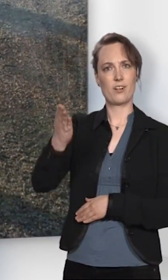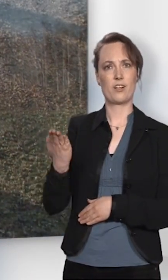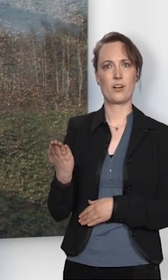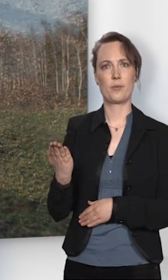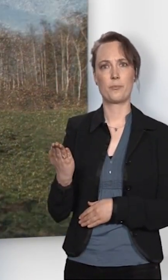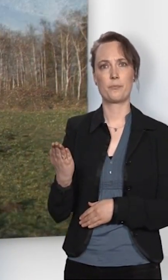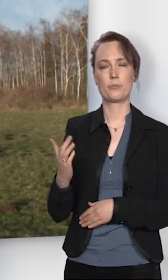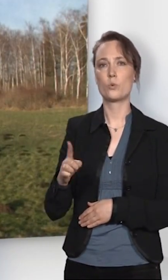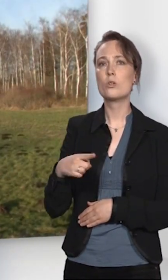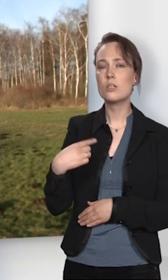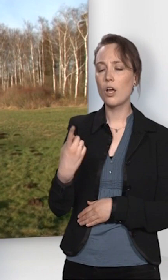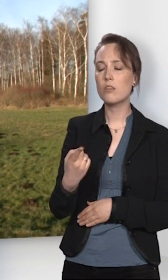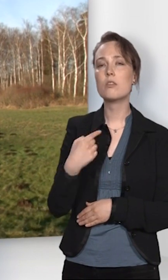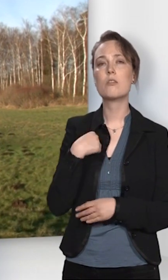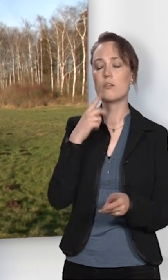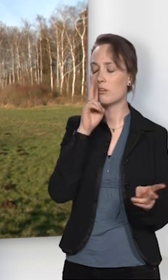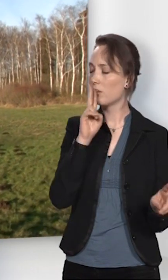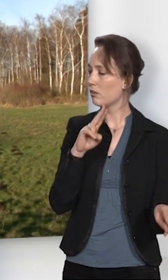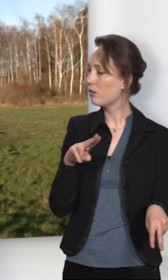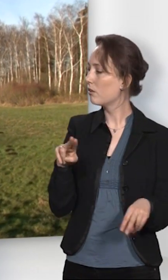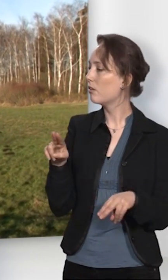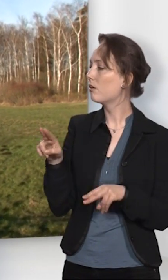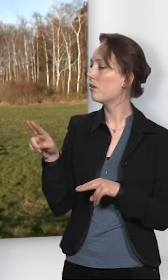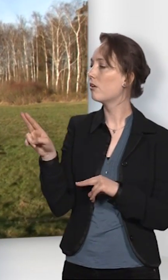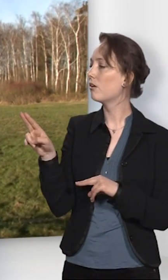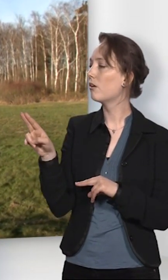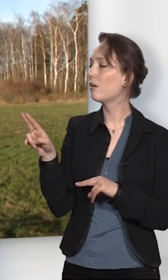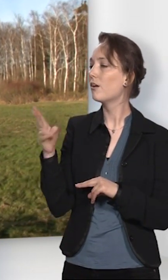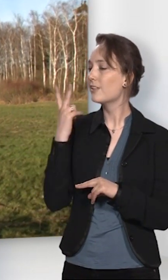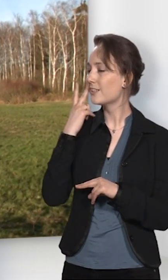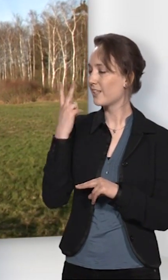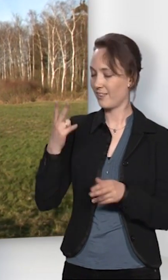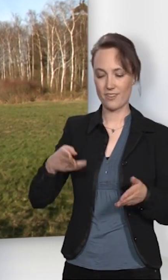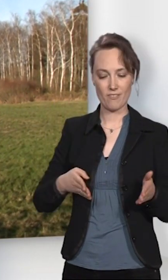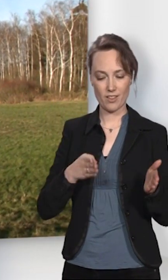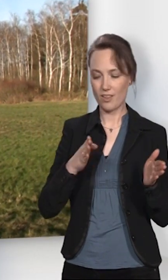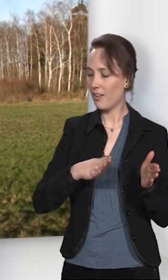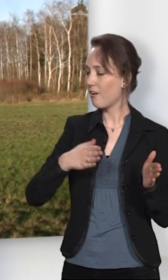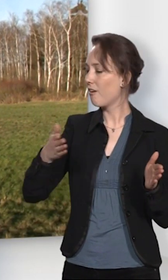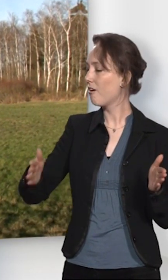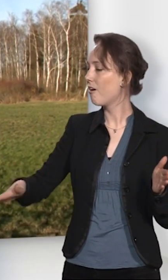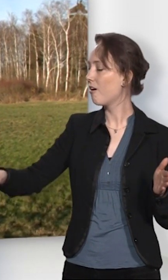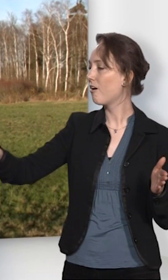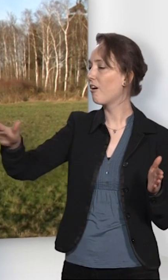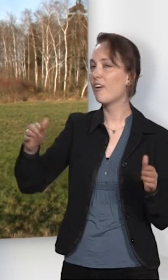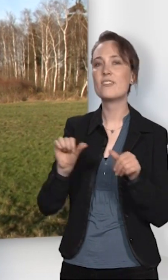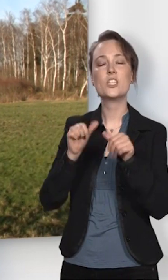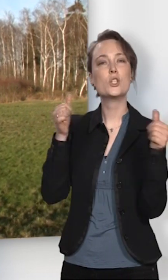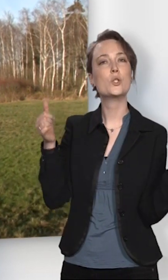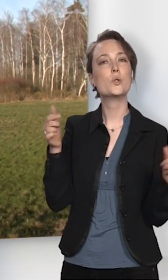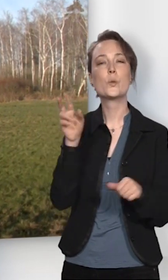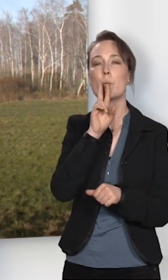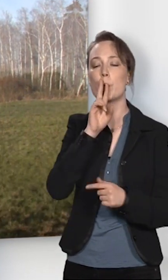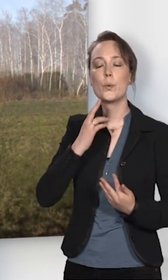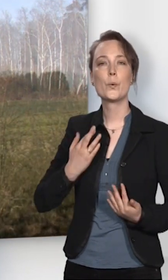Und dann schweifen meine Blicke vom Weg ab und sehen neben dem Weg frisches, grünes